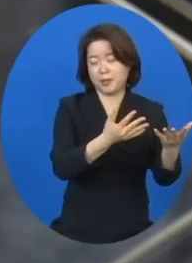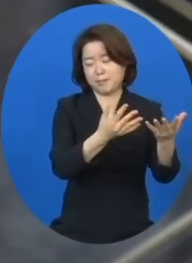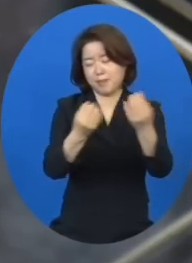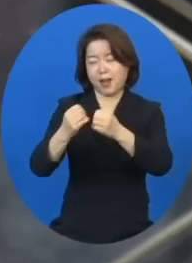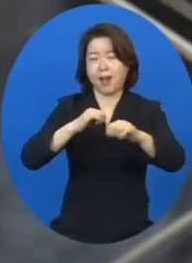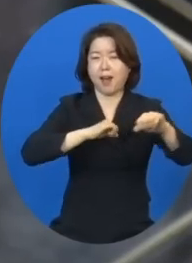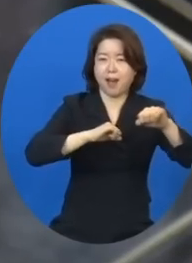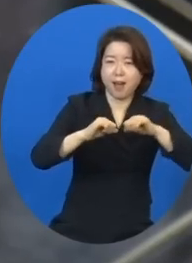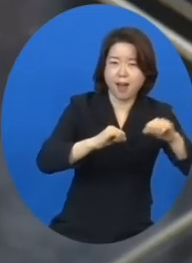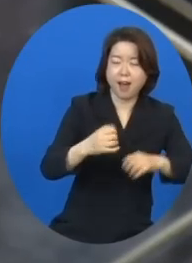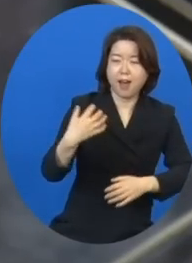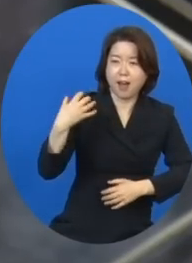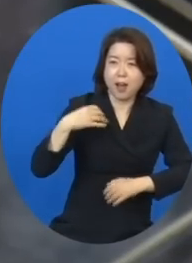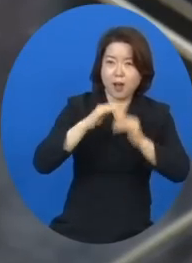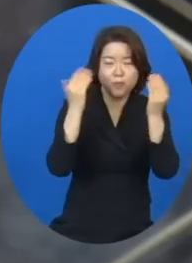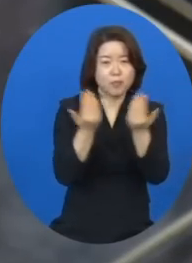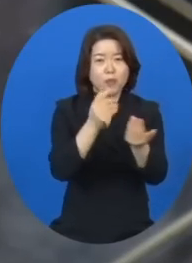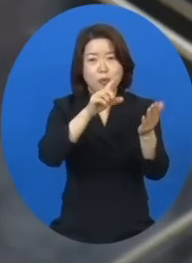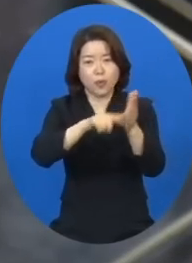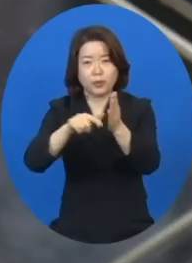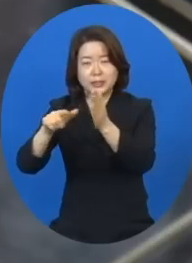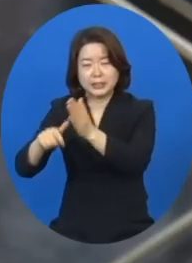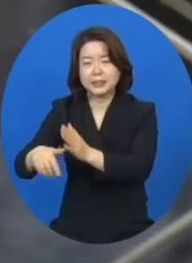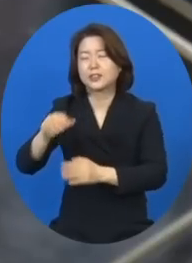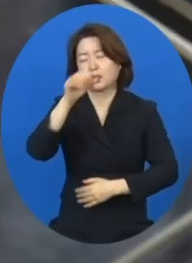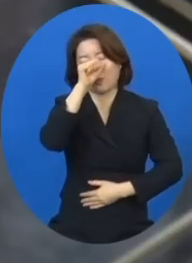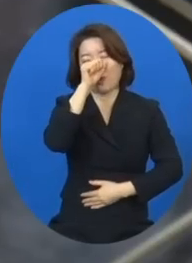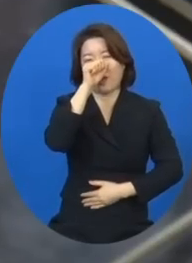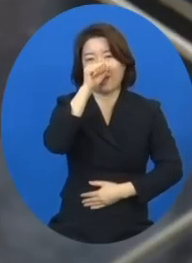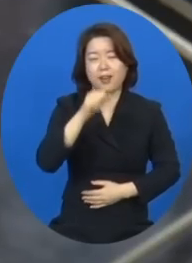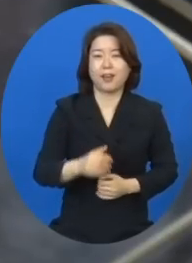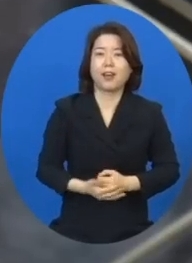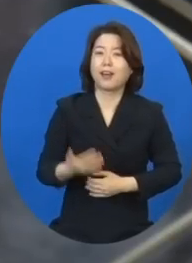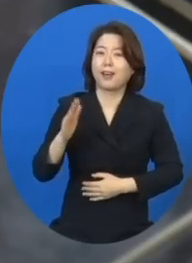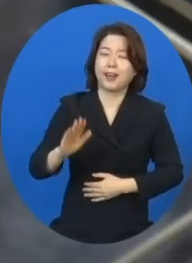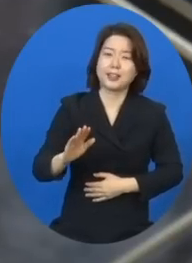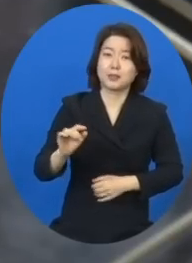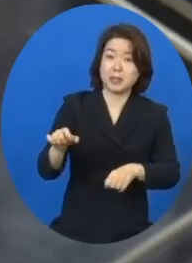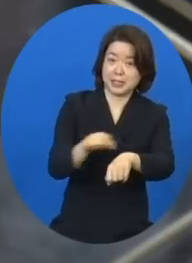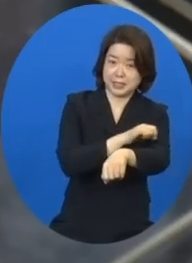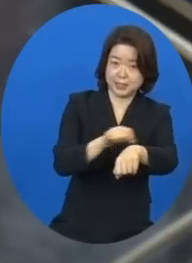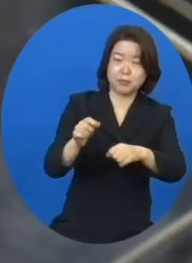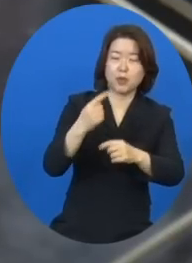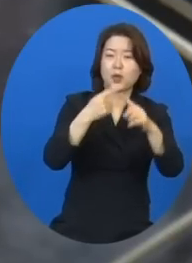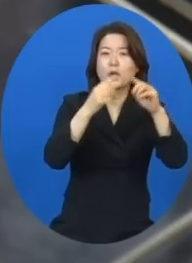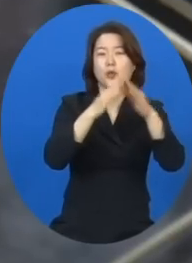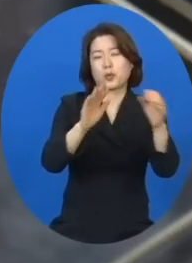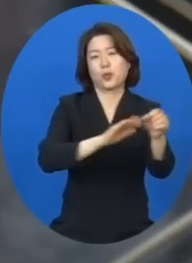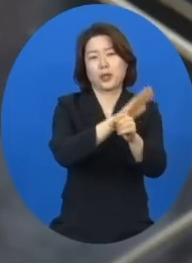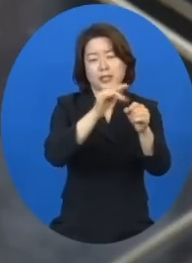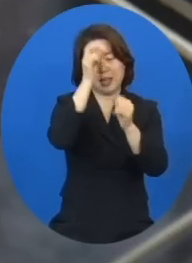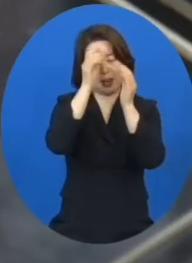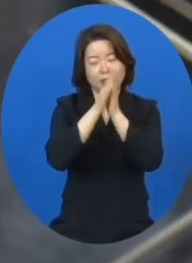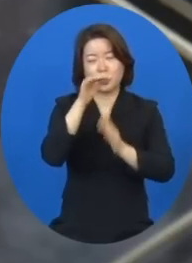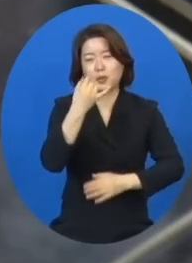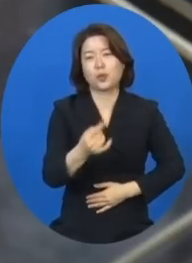사역과 모든 시간들이 좋지만 유독 교회사랑기도회가